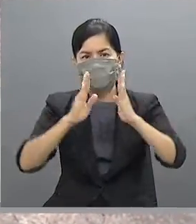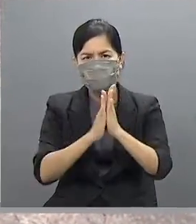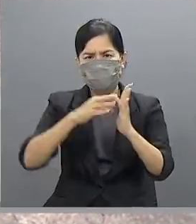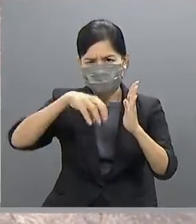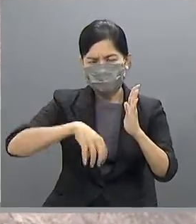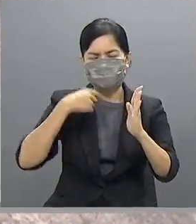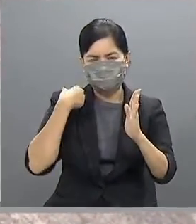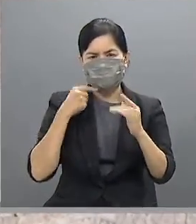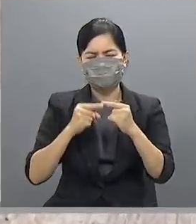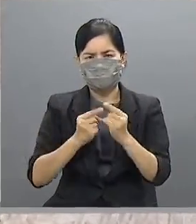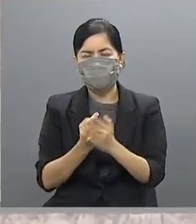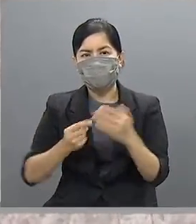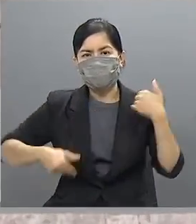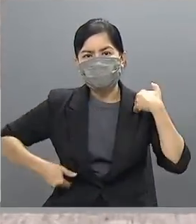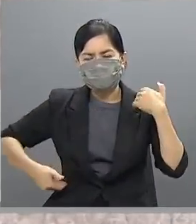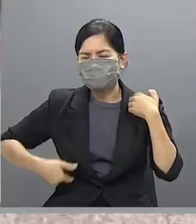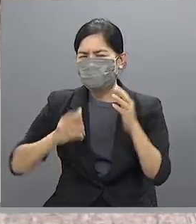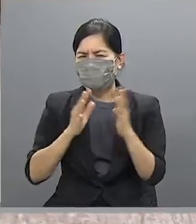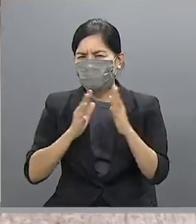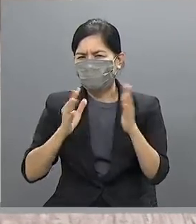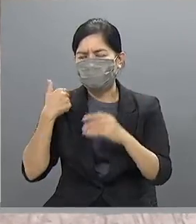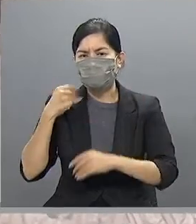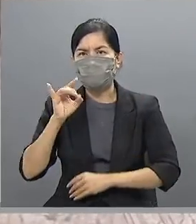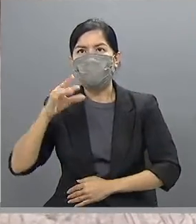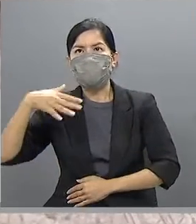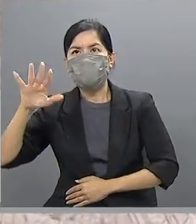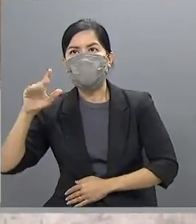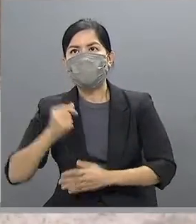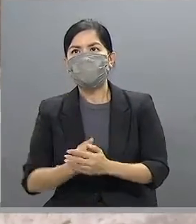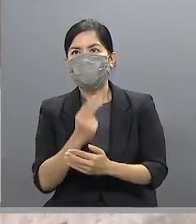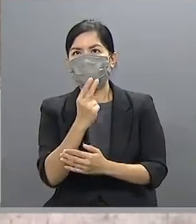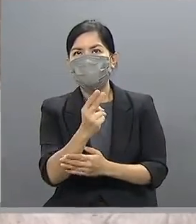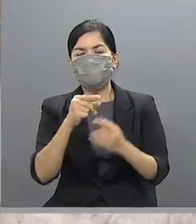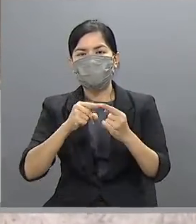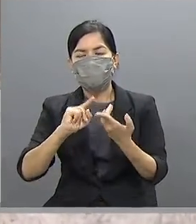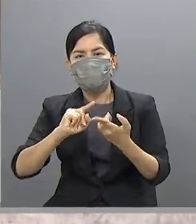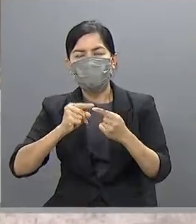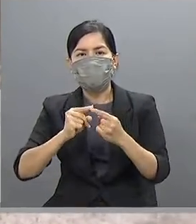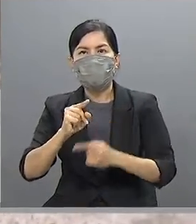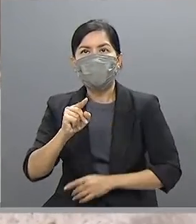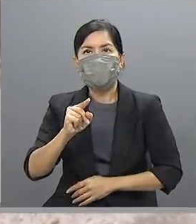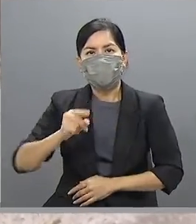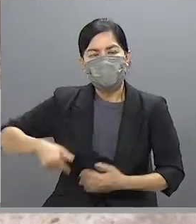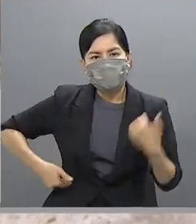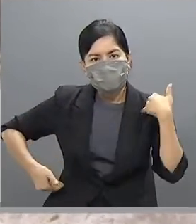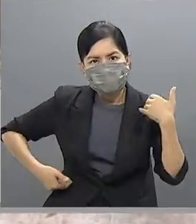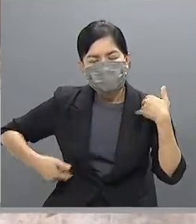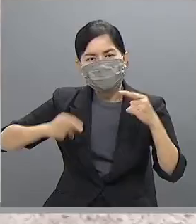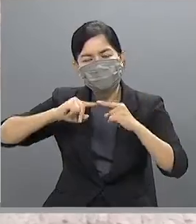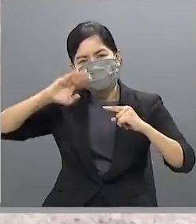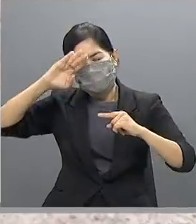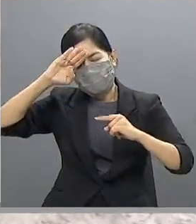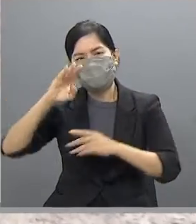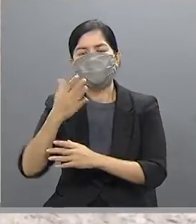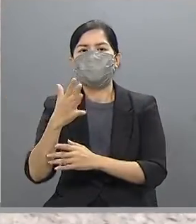ยังมีสุขภาพที่แข็งแรงไม่พบว่ามีลิงป่วยค่ะนักท่องเที่ยวยังคงเข้าไปให้อาหารกันตามปกติแต่